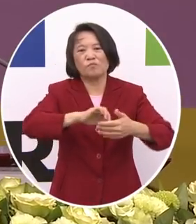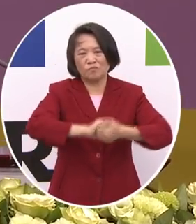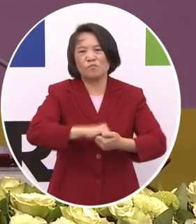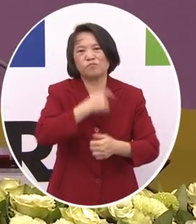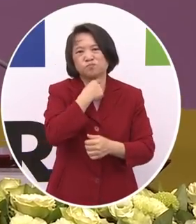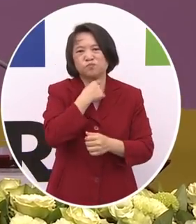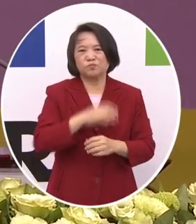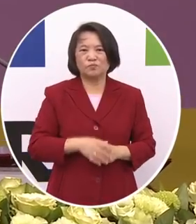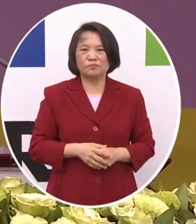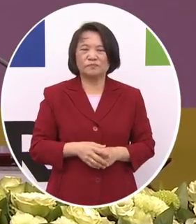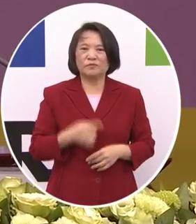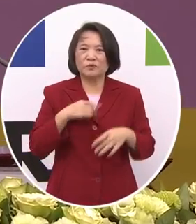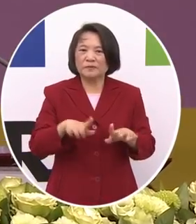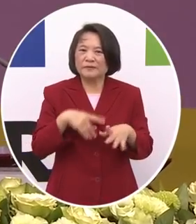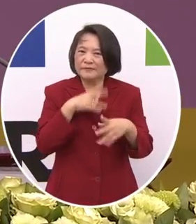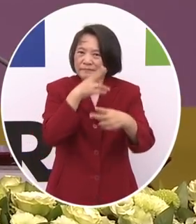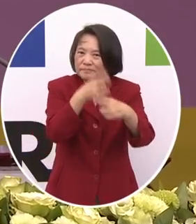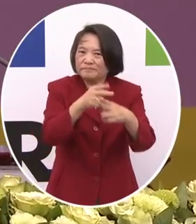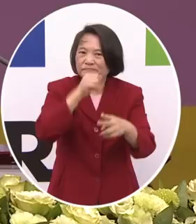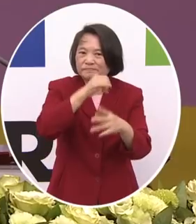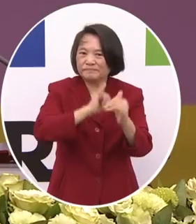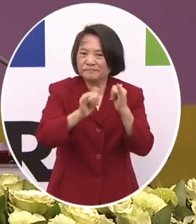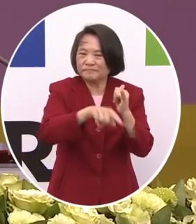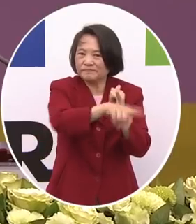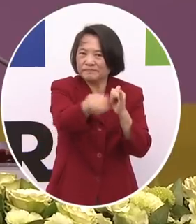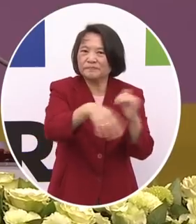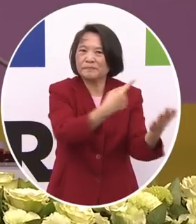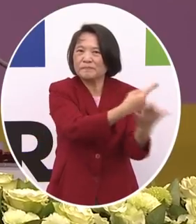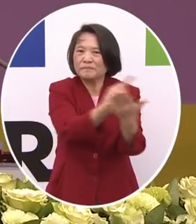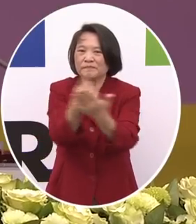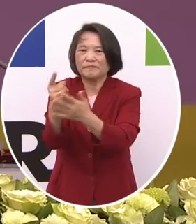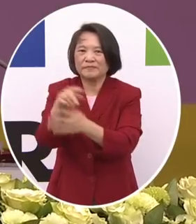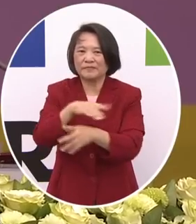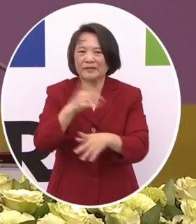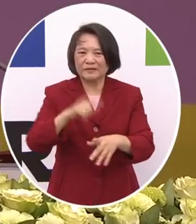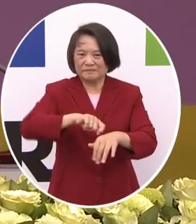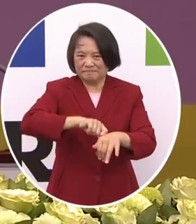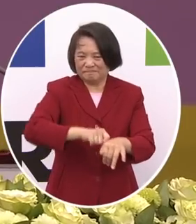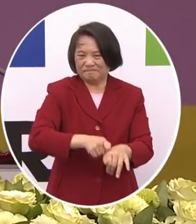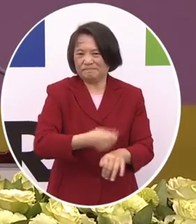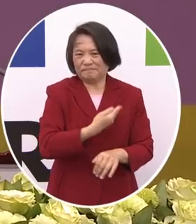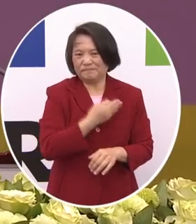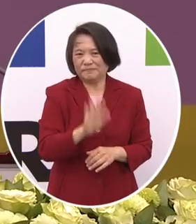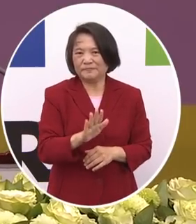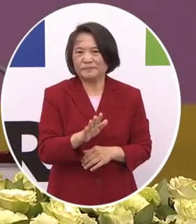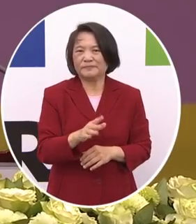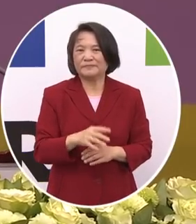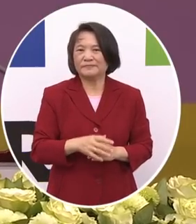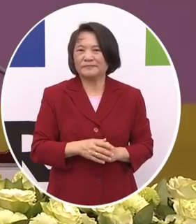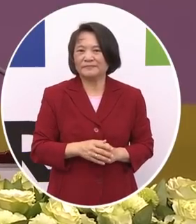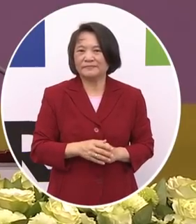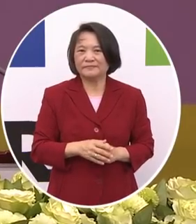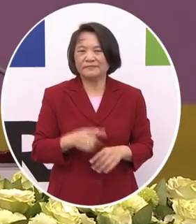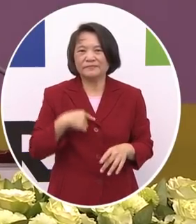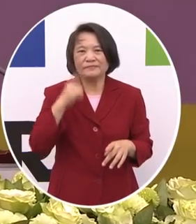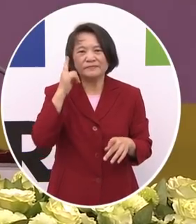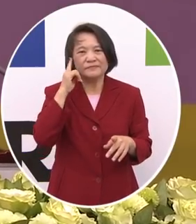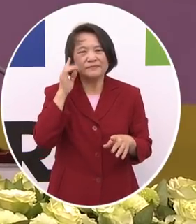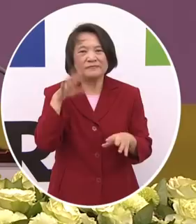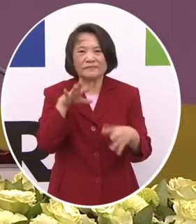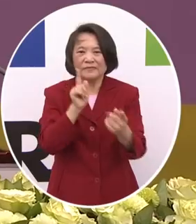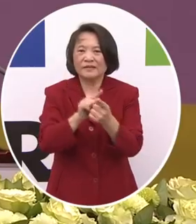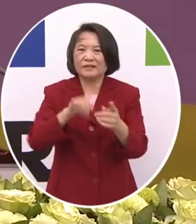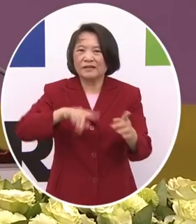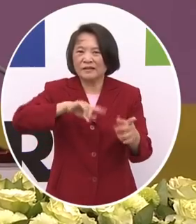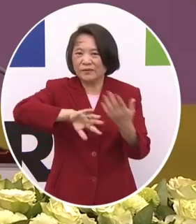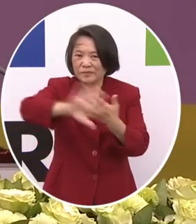我们始终相信台湾人能用独特的坚韧面对从来不曾停止过的内外挑